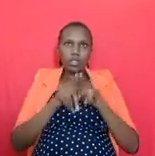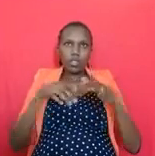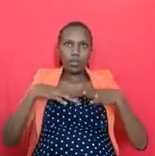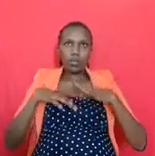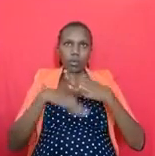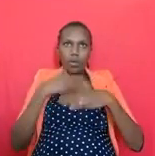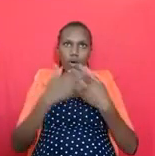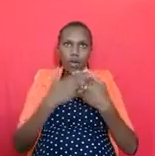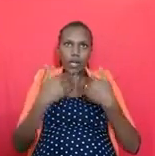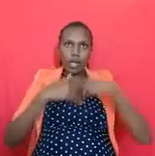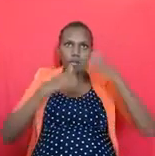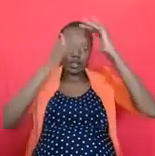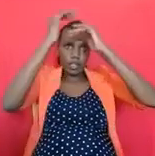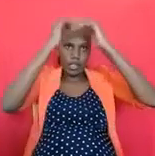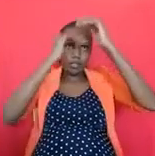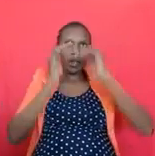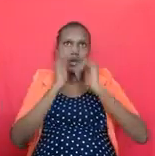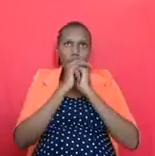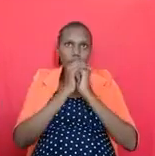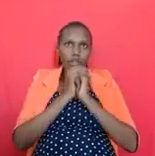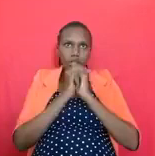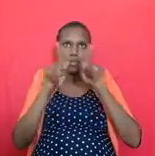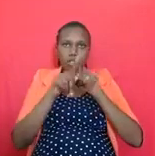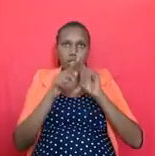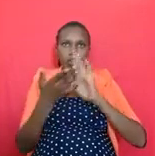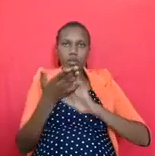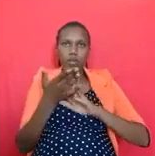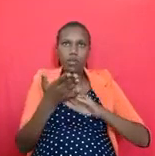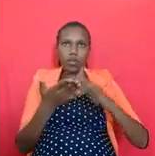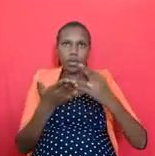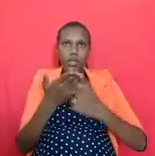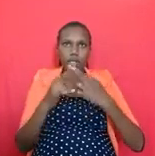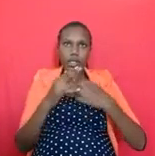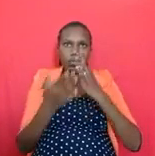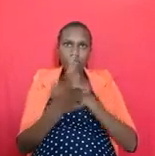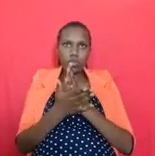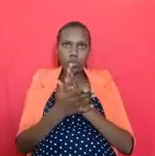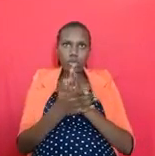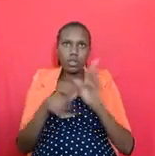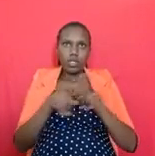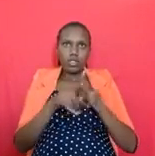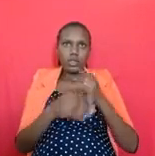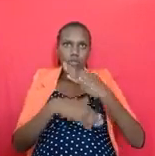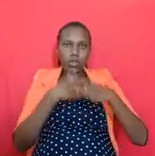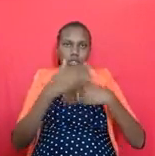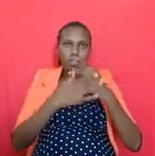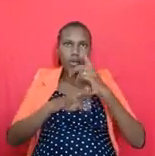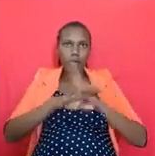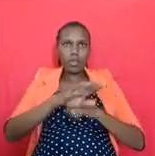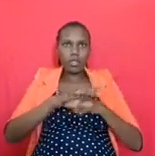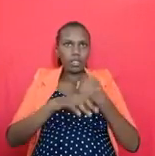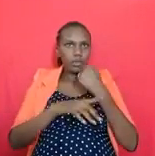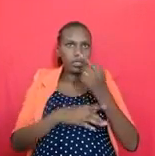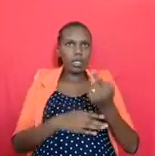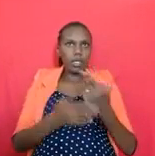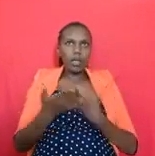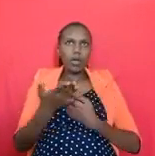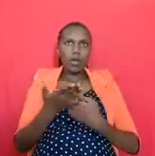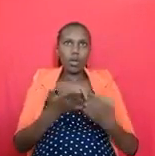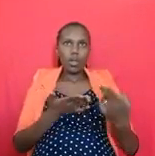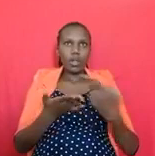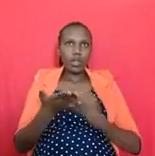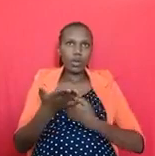giothe kia iguru ni tugukugoca na tugakumia ritwa riaku riegama gikugocaga hingo ciothe tukiugaga